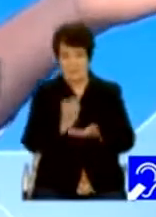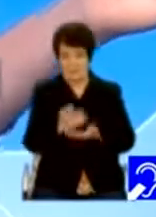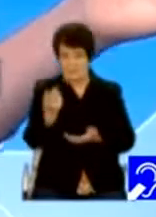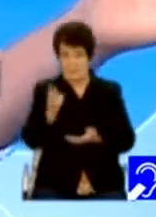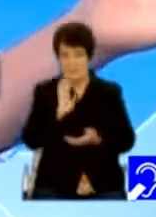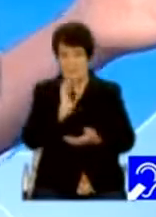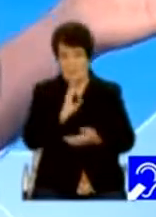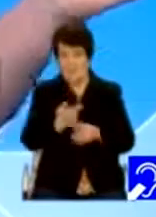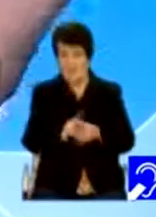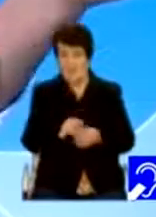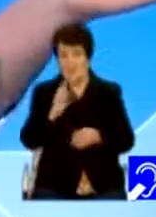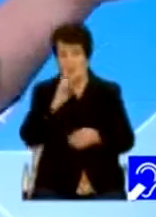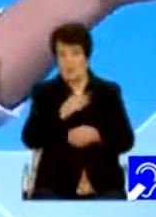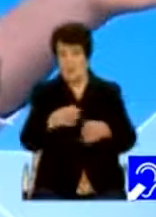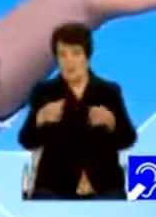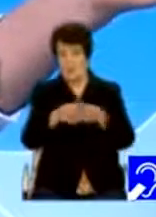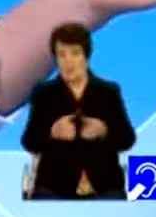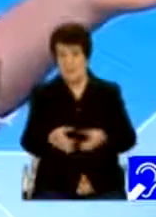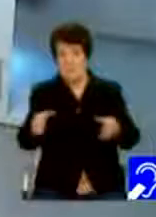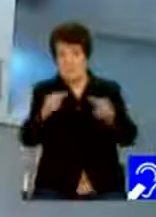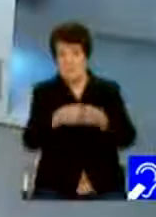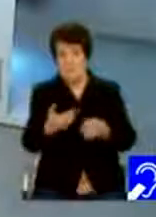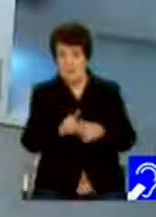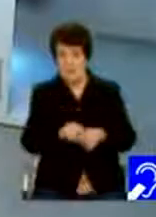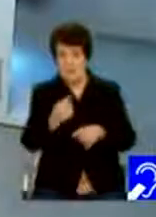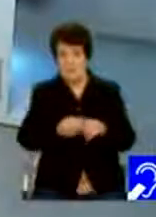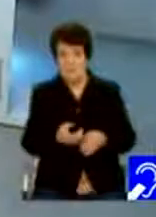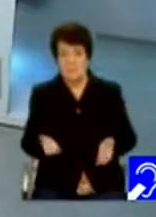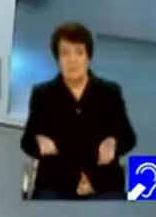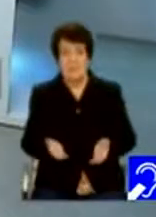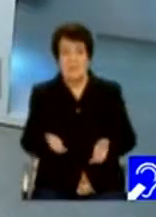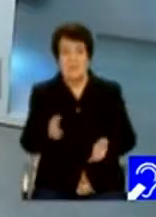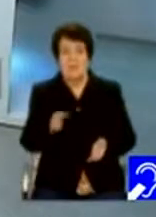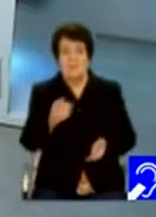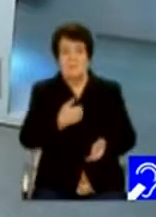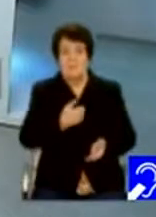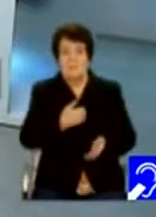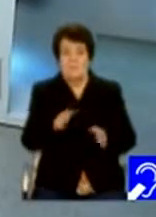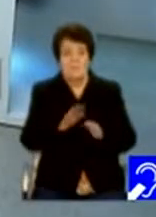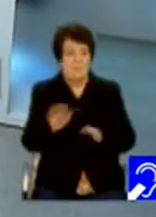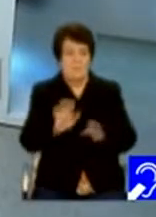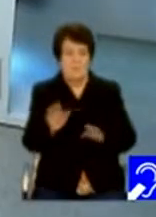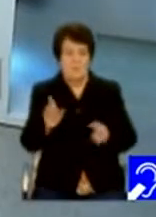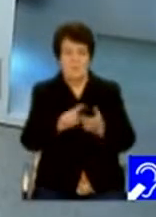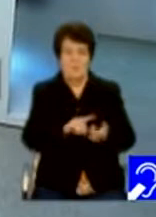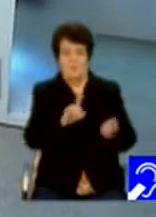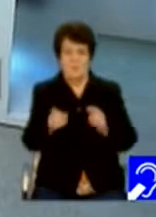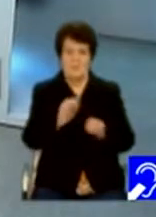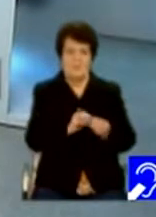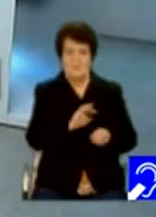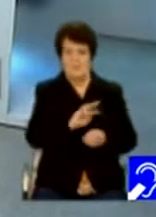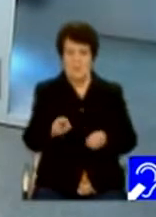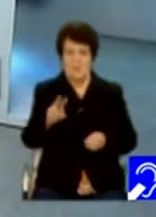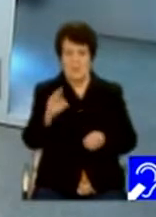care o respect, dar o greșit partidul. Ei doar în campania asta până la jumătate campanie au băgat 9, aproape 10 milioane, dar nu contează. 10 milioane de